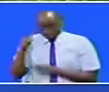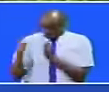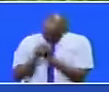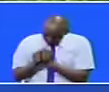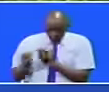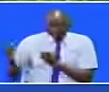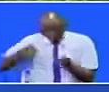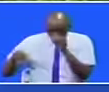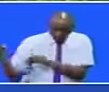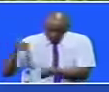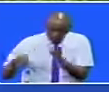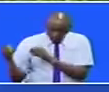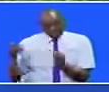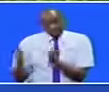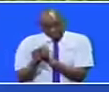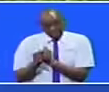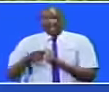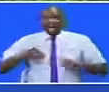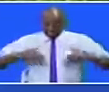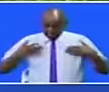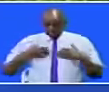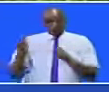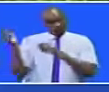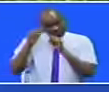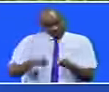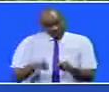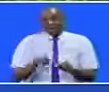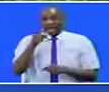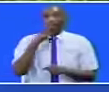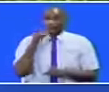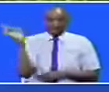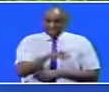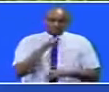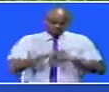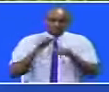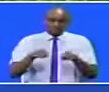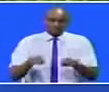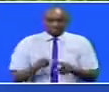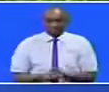raise some money, and happily Kevin is going back to school today.